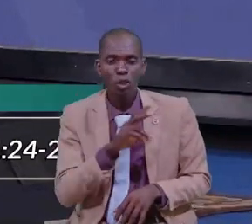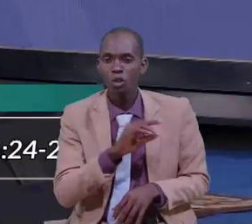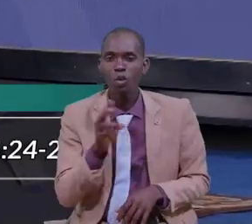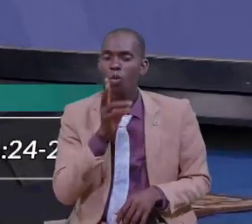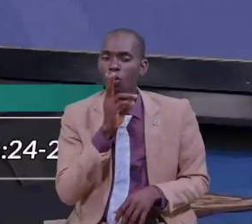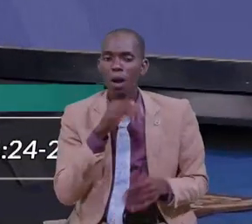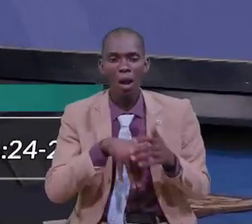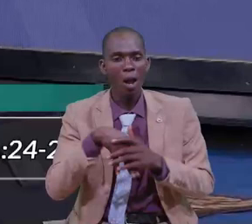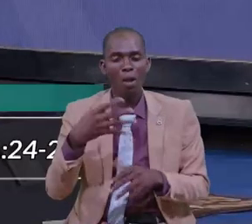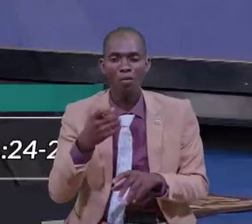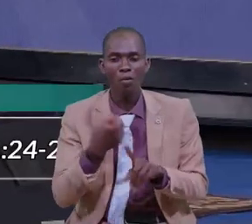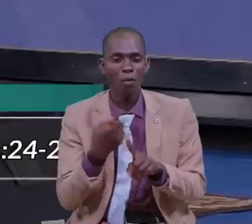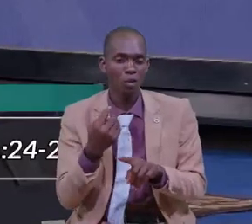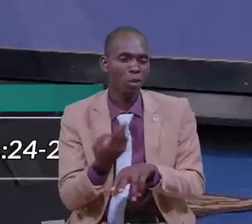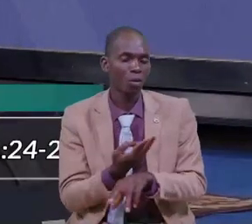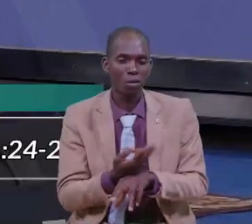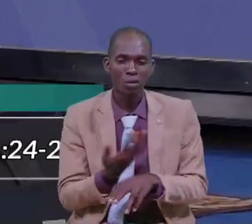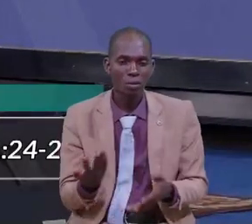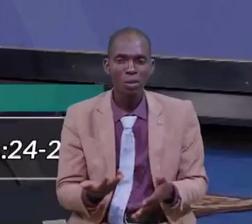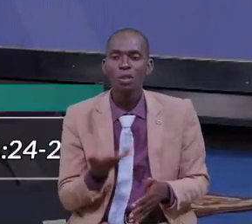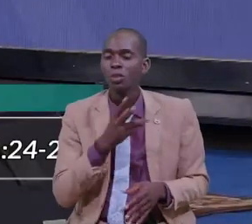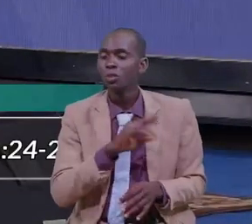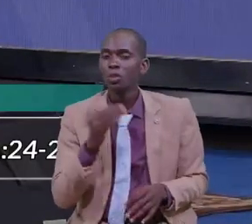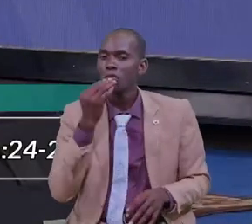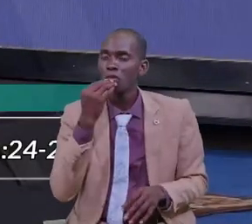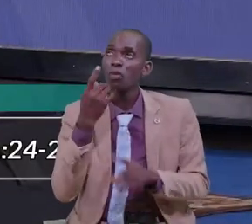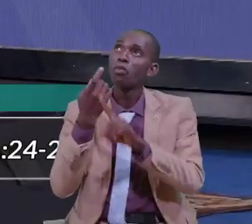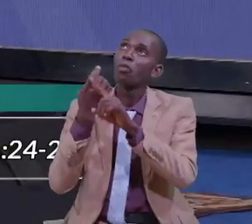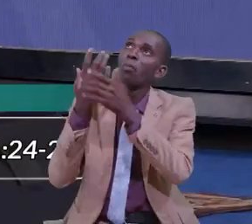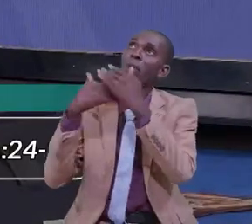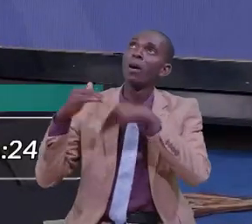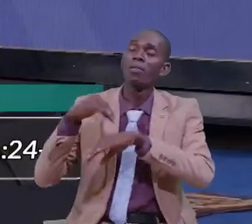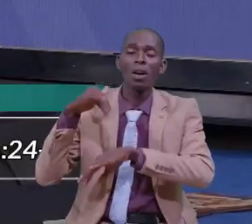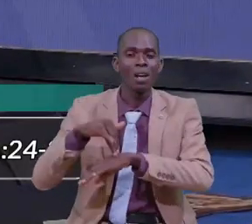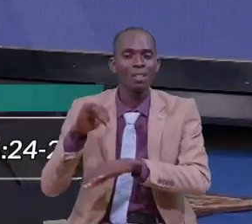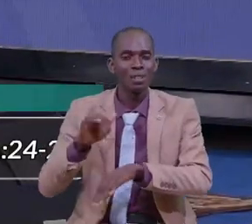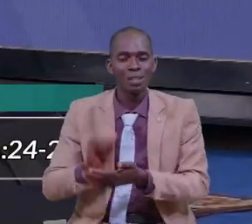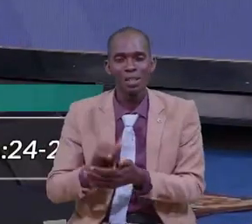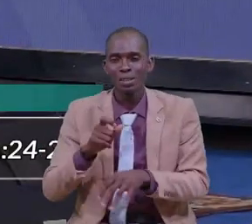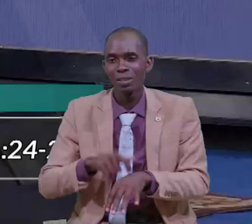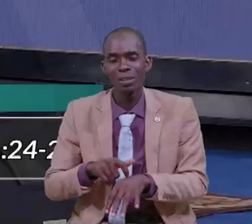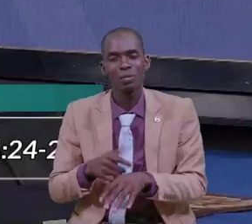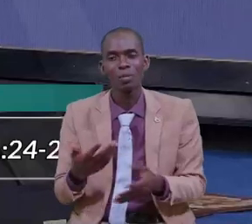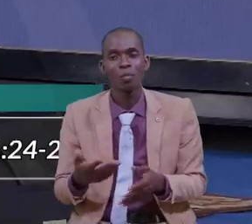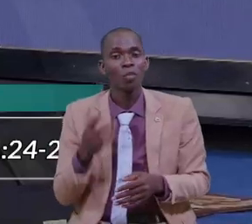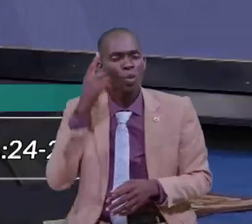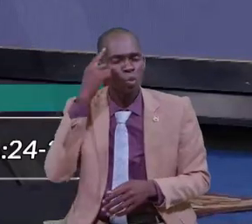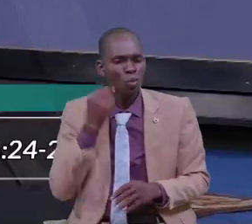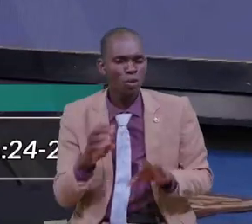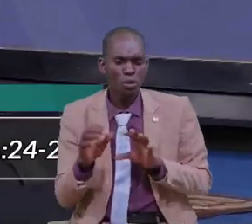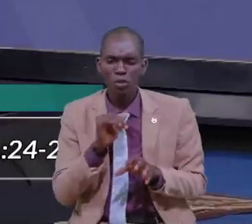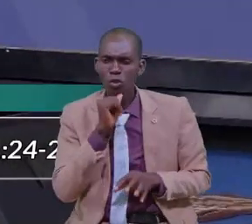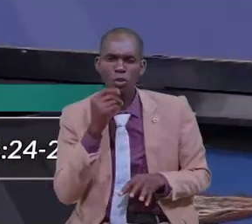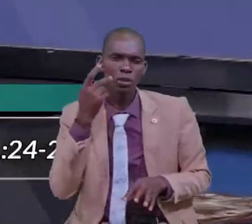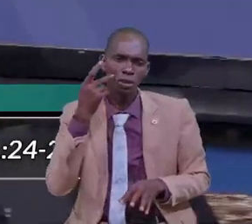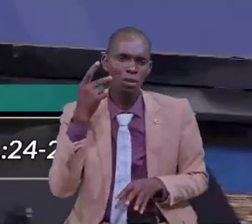il n'y avait pas l'eau du rocher, il n'y avait pas de nourriture du ciel pour qui que ce soit. Moïse n'a